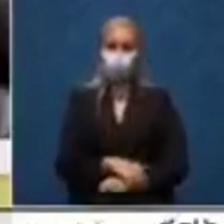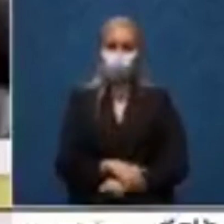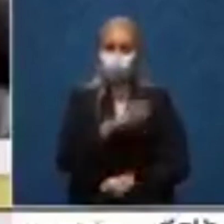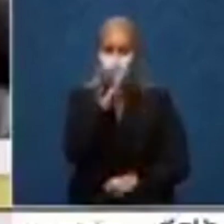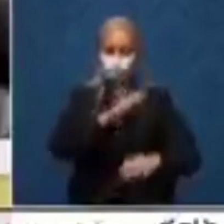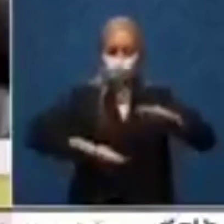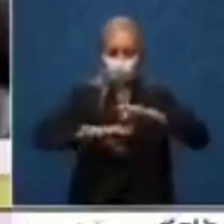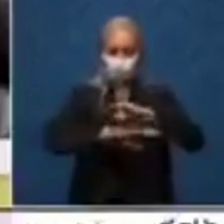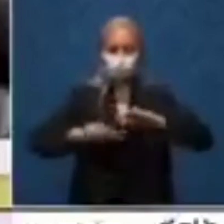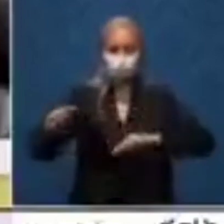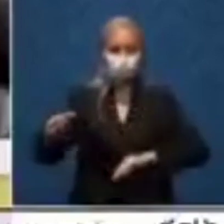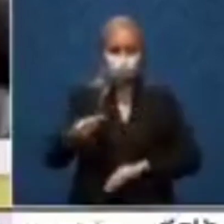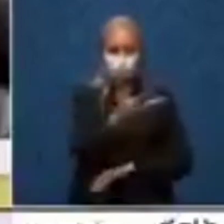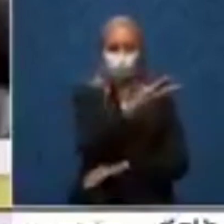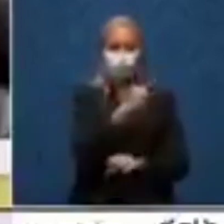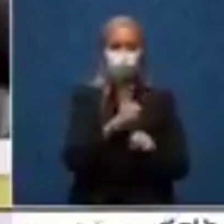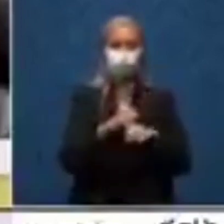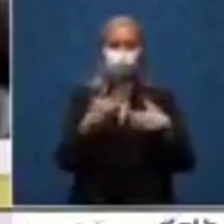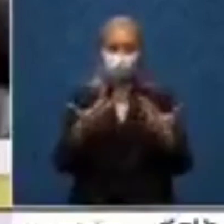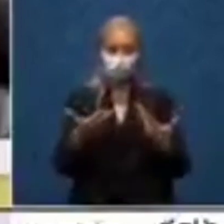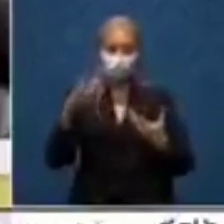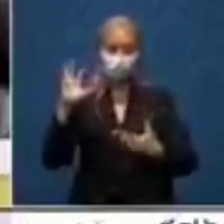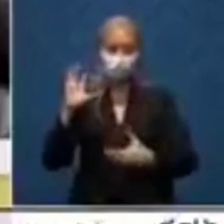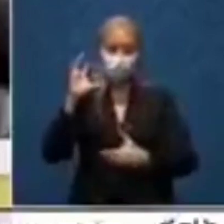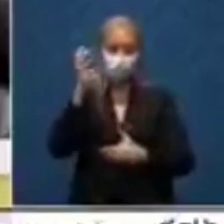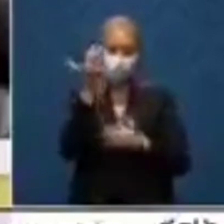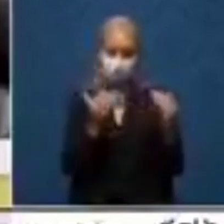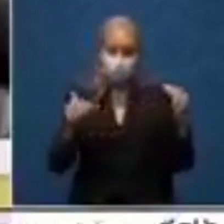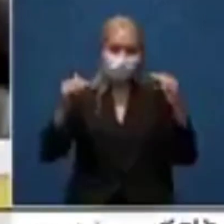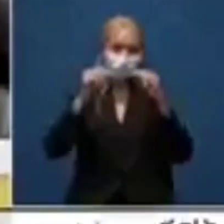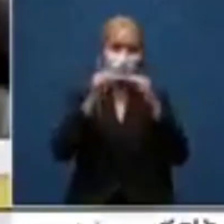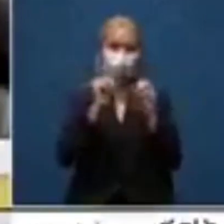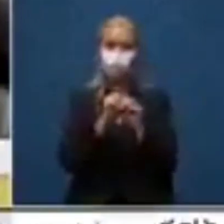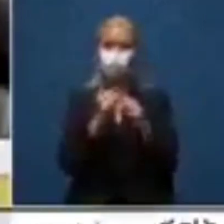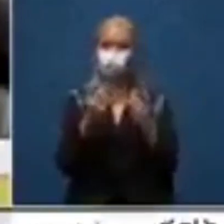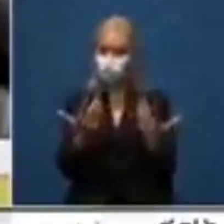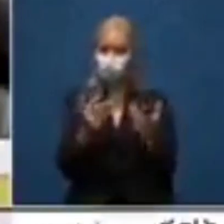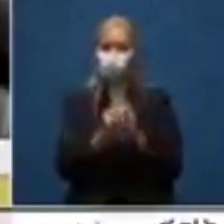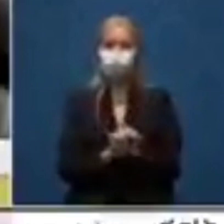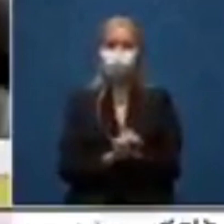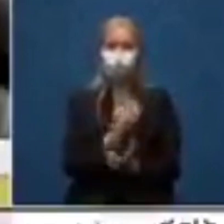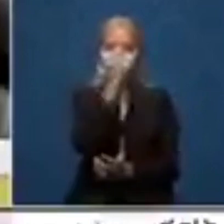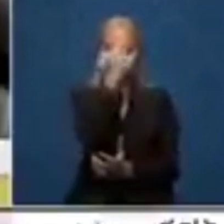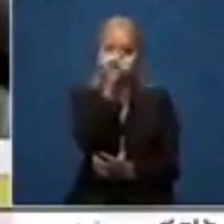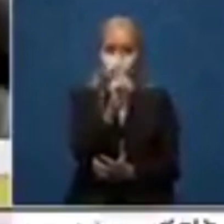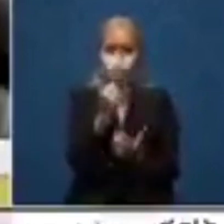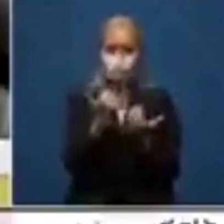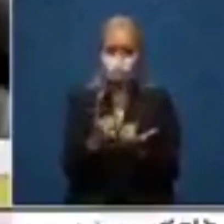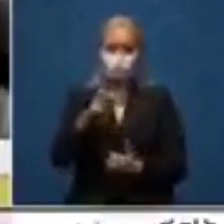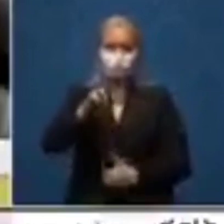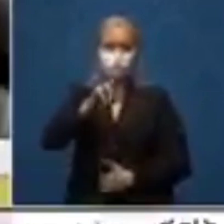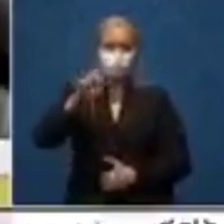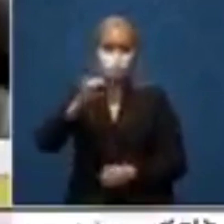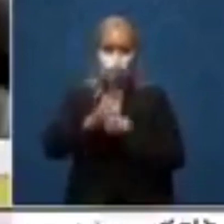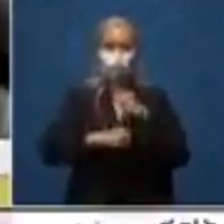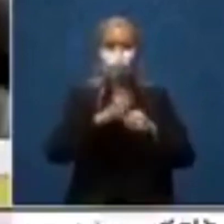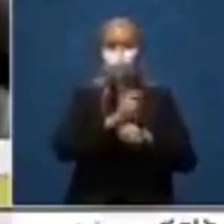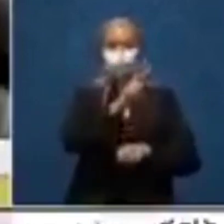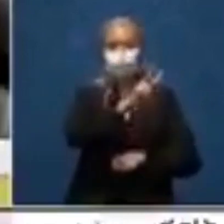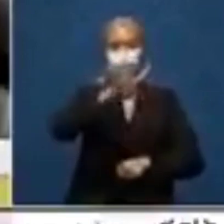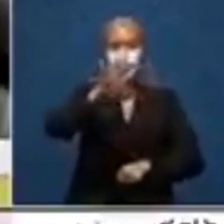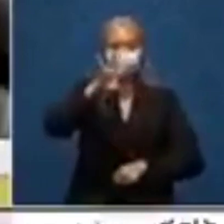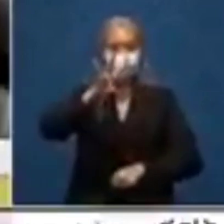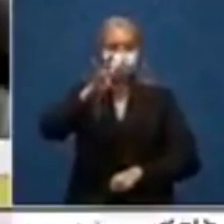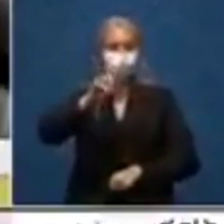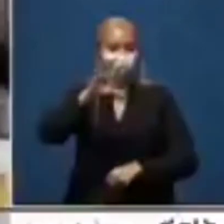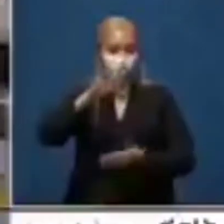ฐานประชาธิปไตยที่เป็นสากลขึ้นในประเทศนี้ได้อย่างไรคะในเมื่อสภาหลัง2475ก็มีการอภิปราย